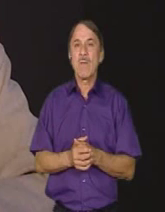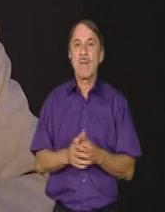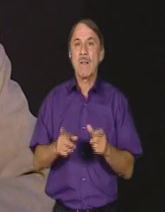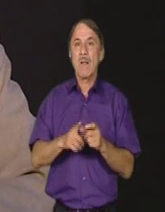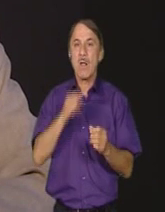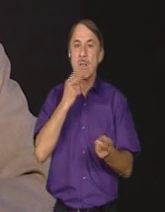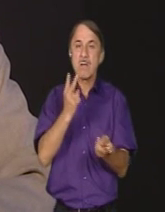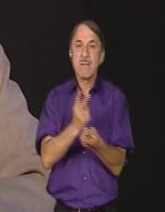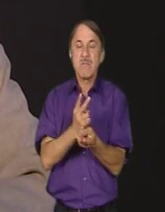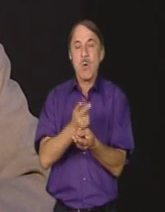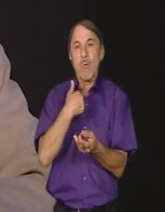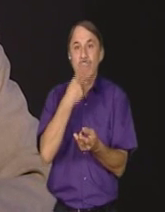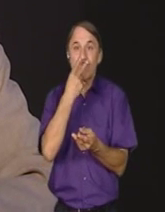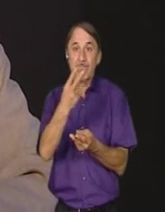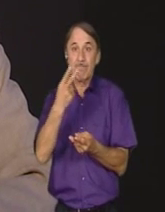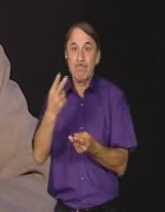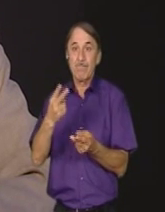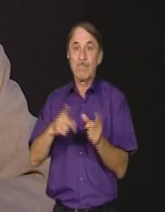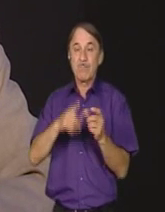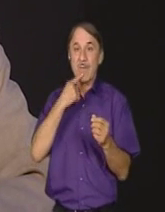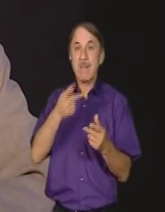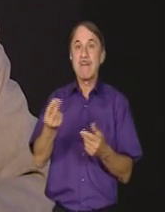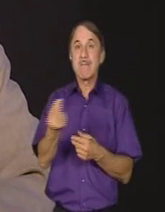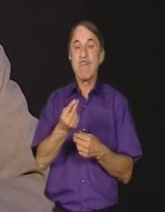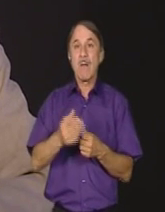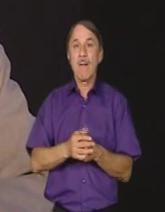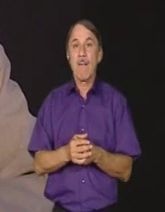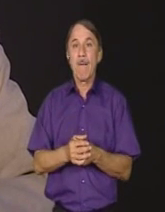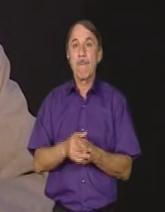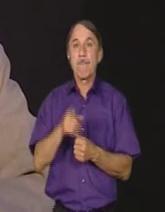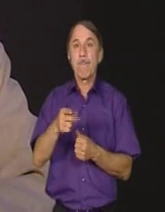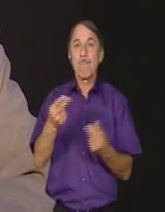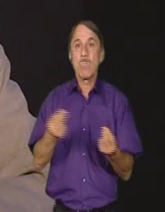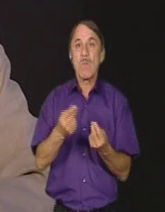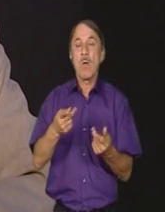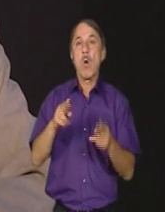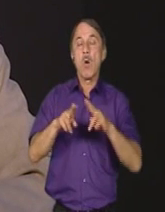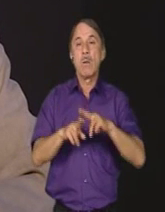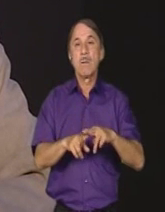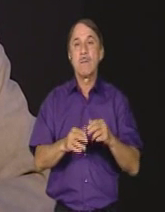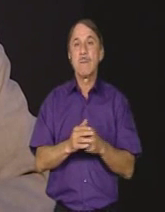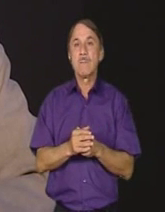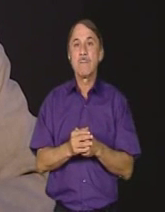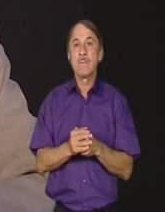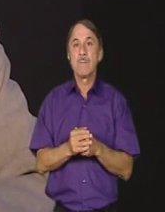Gledam na isti način kako gleda prosečni građanin Srbije. Kao na mesto nedostojno